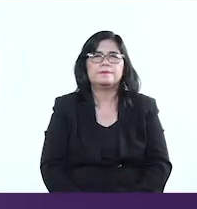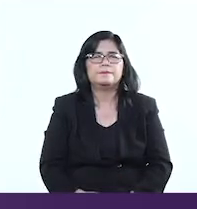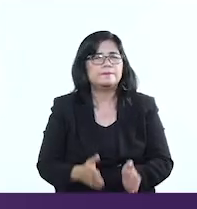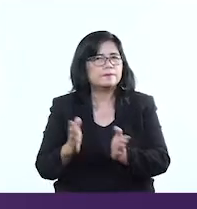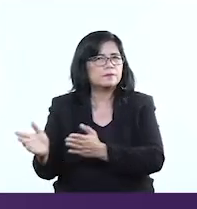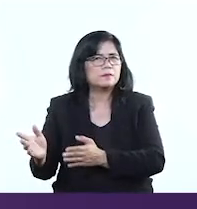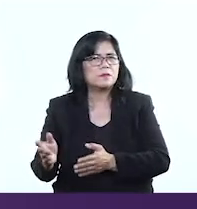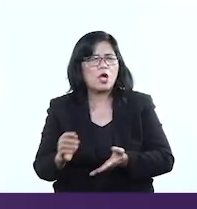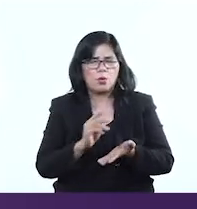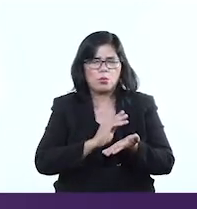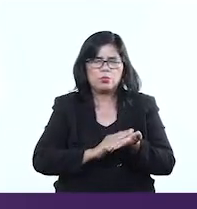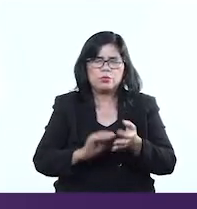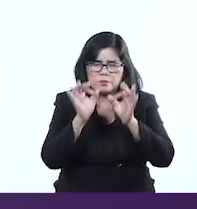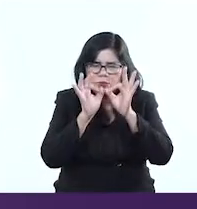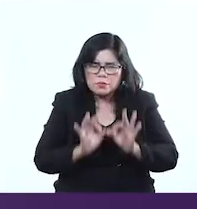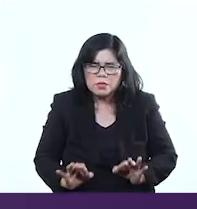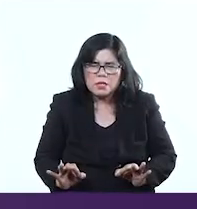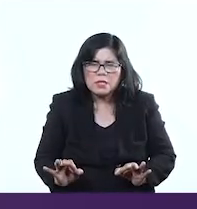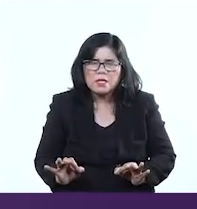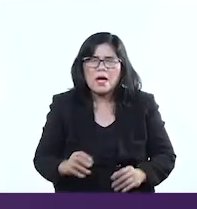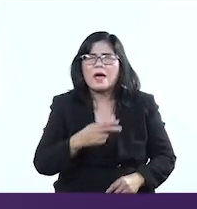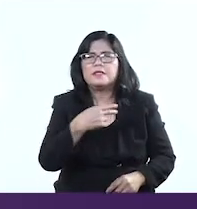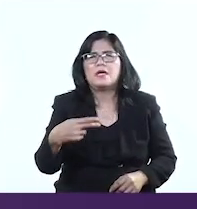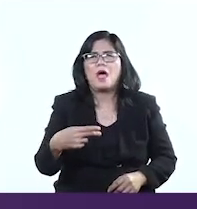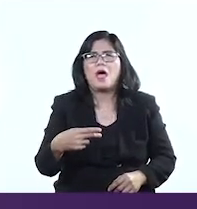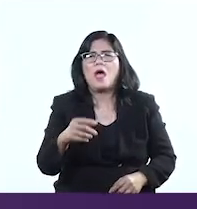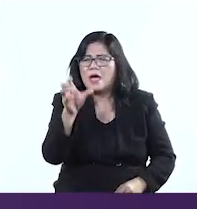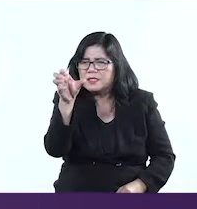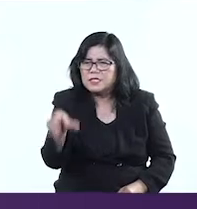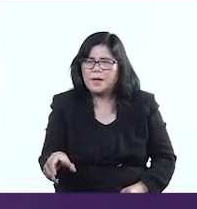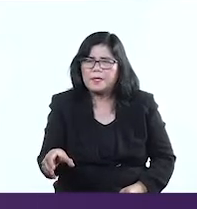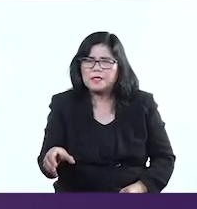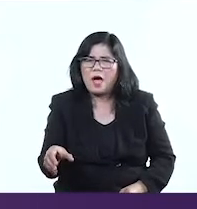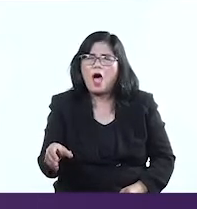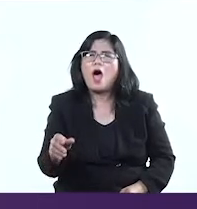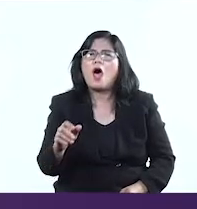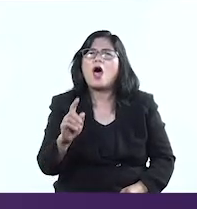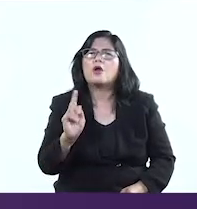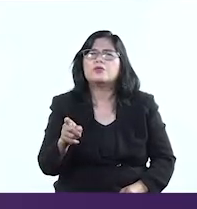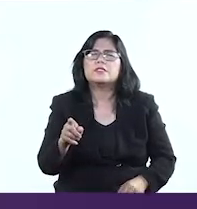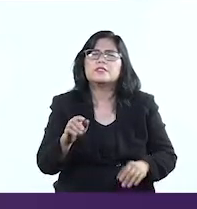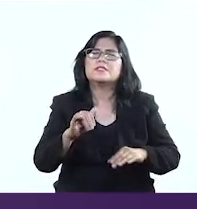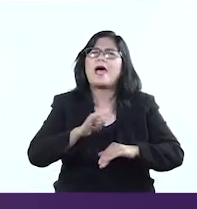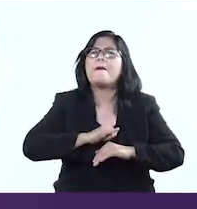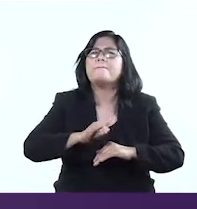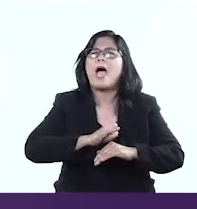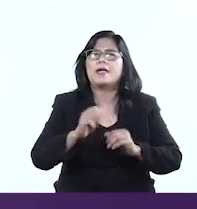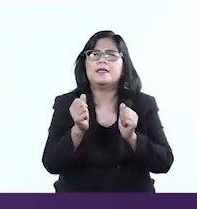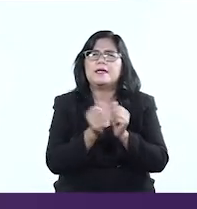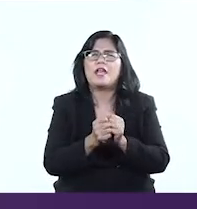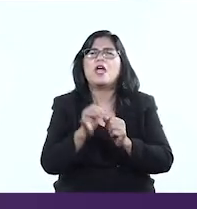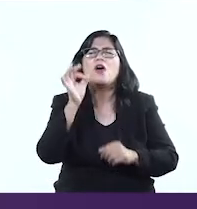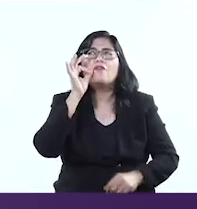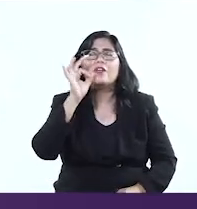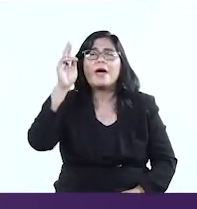Hai murni berarti sikap kita tahu berpadanan dengan firman Tuhan dalam ketaatan dan kesetiaan Apa itu murni Alkitab